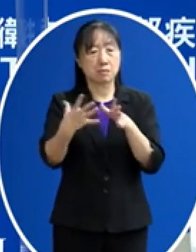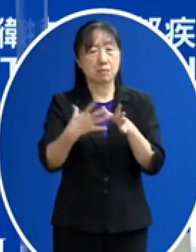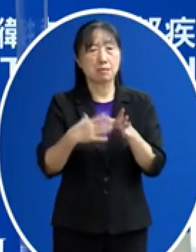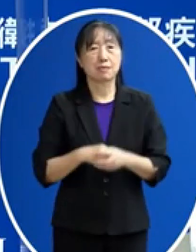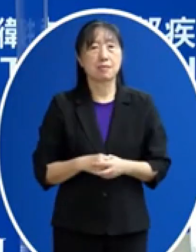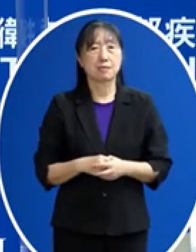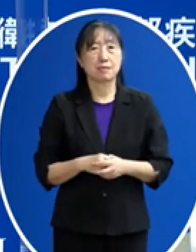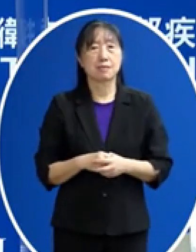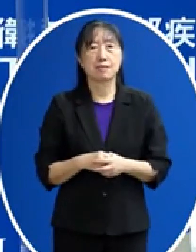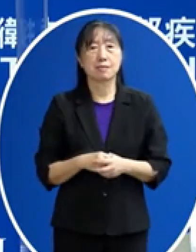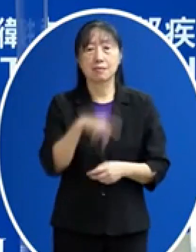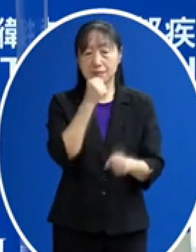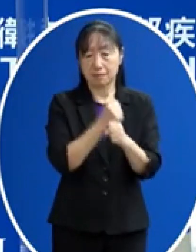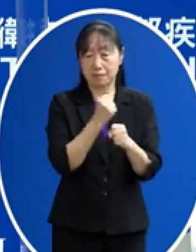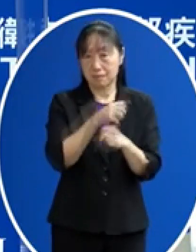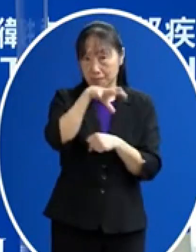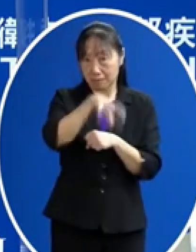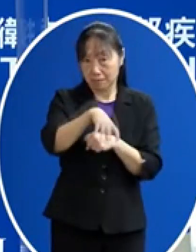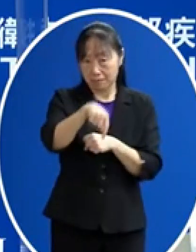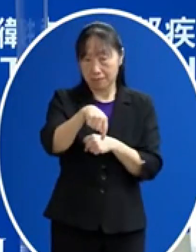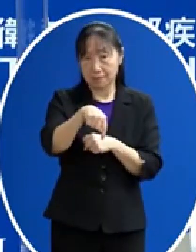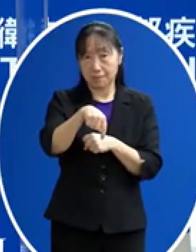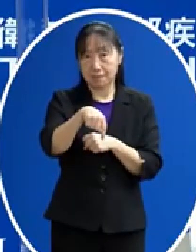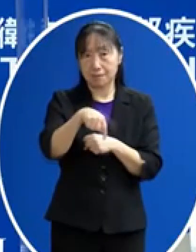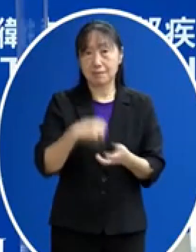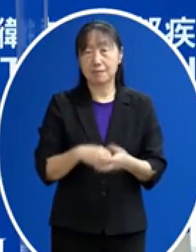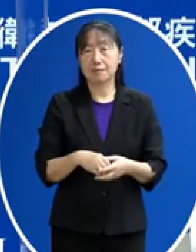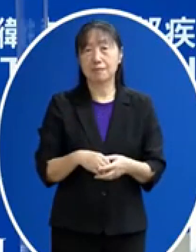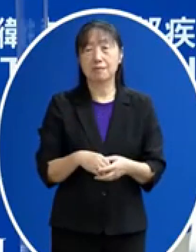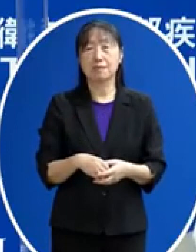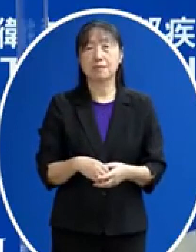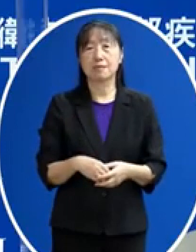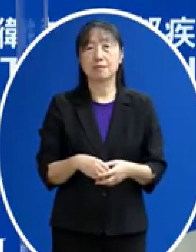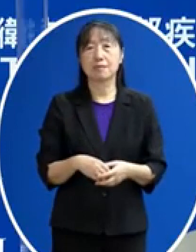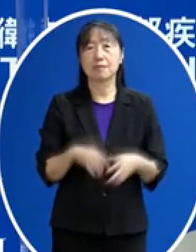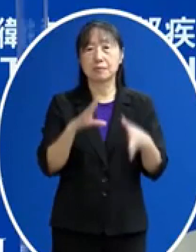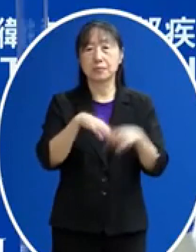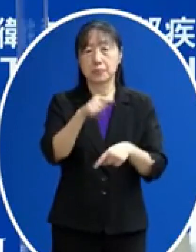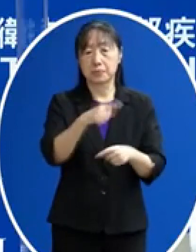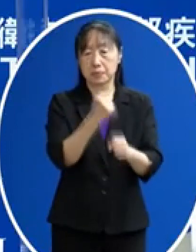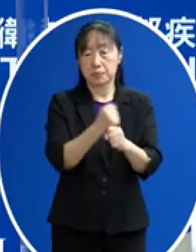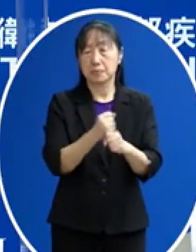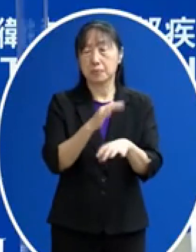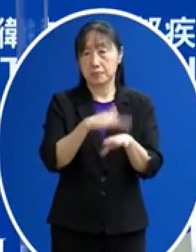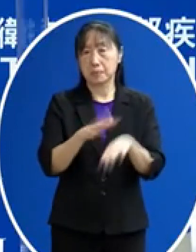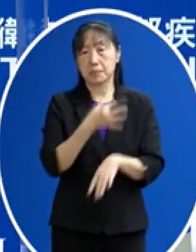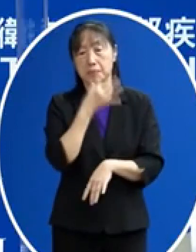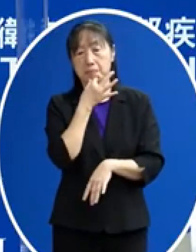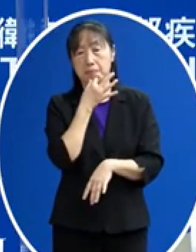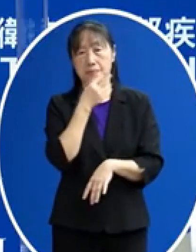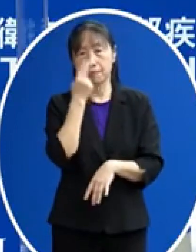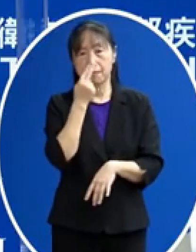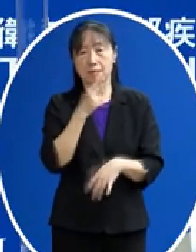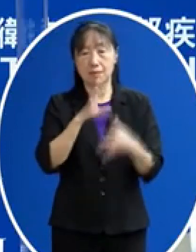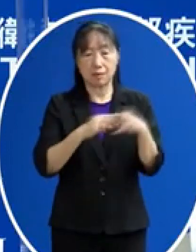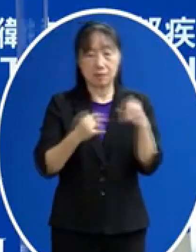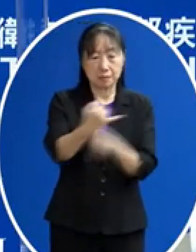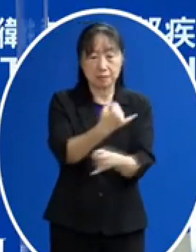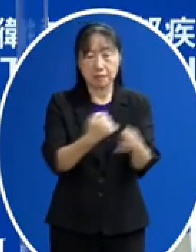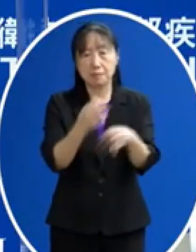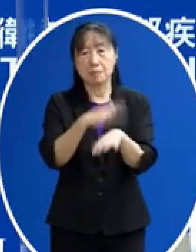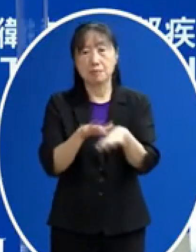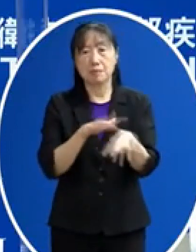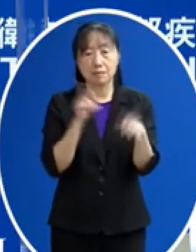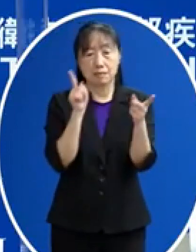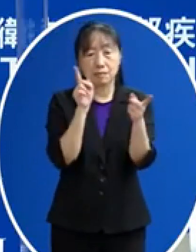低。那工作的场域里面毕竟它有具有一个风险，那有接触过相关的病源，